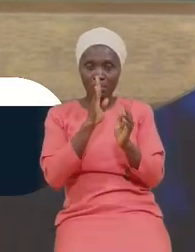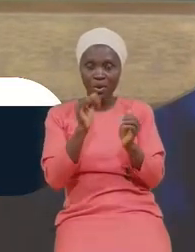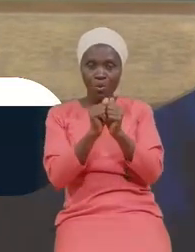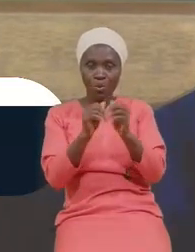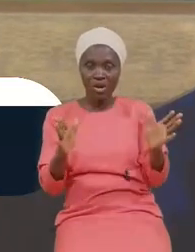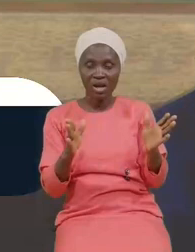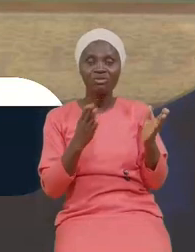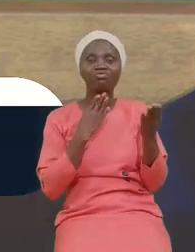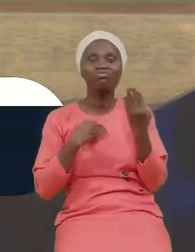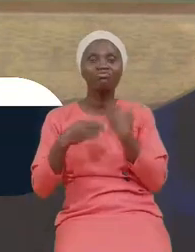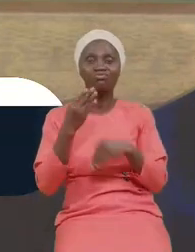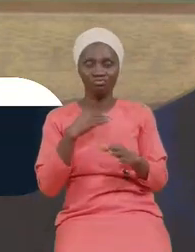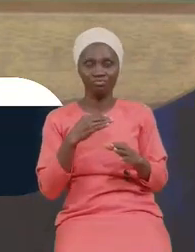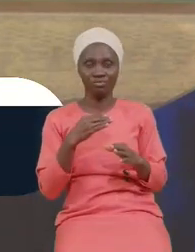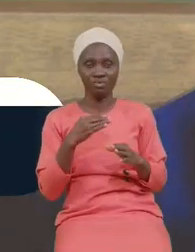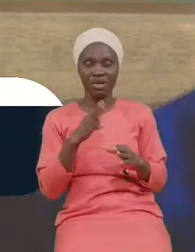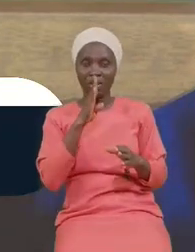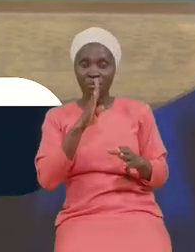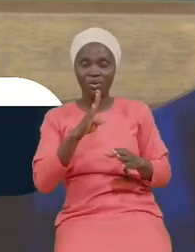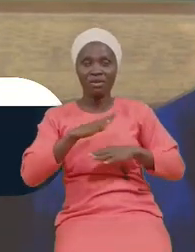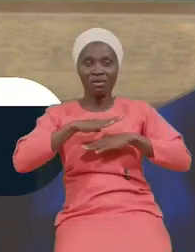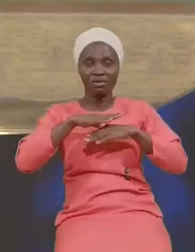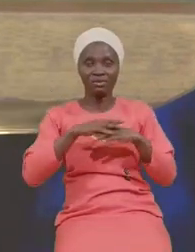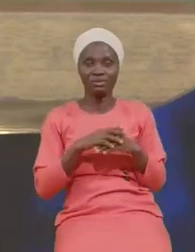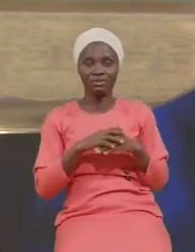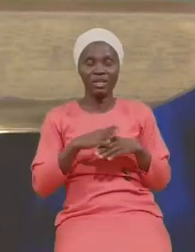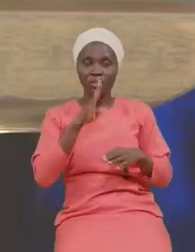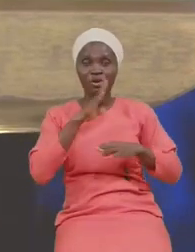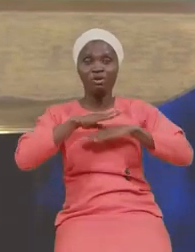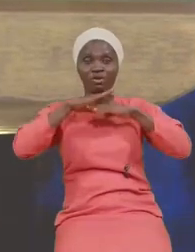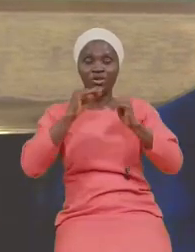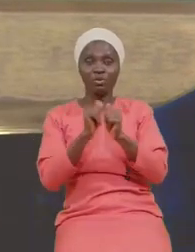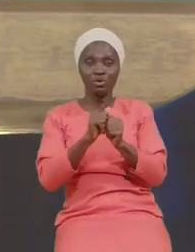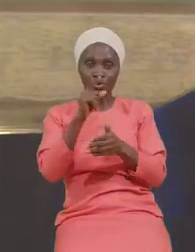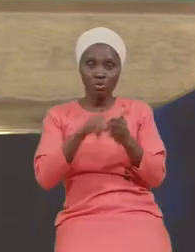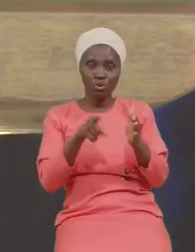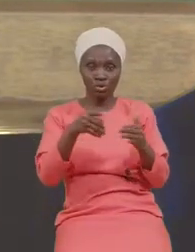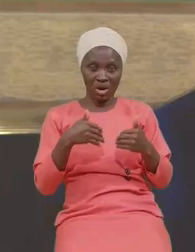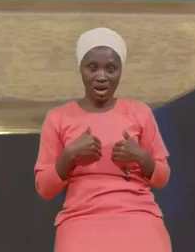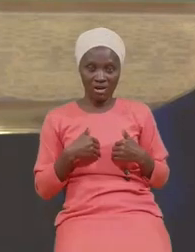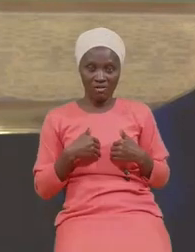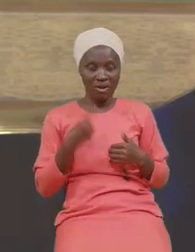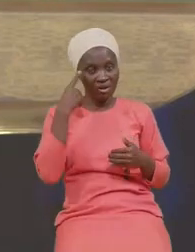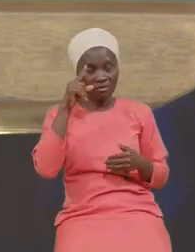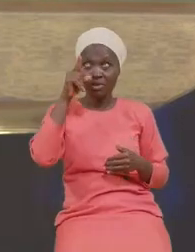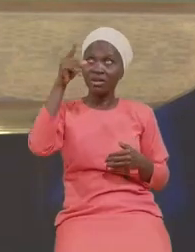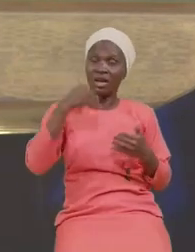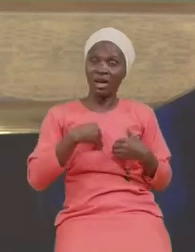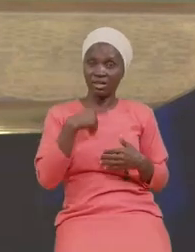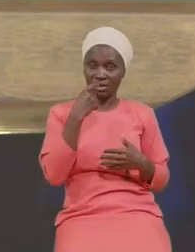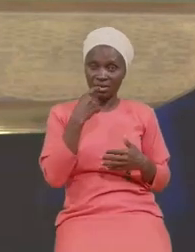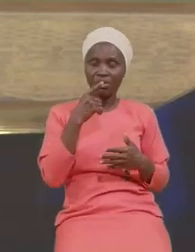l'argent contentez-vous de ce que vous avez car Dieu lui-même a dit quand il